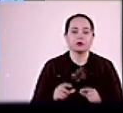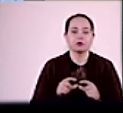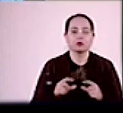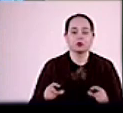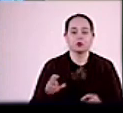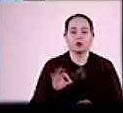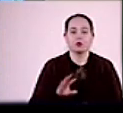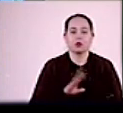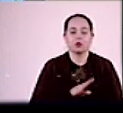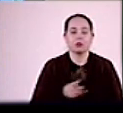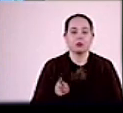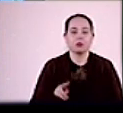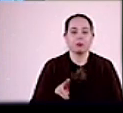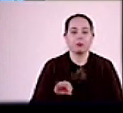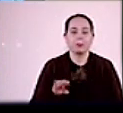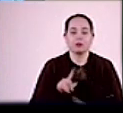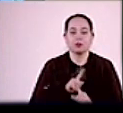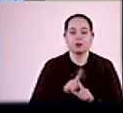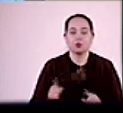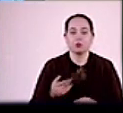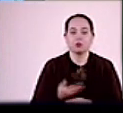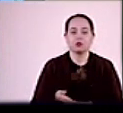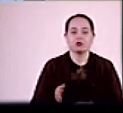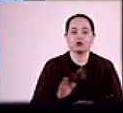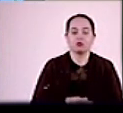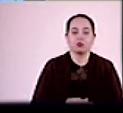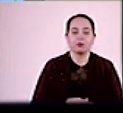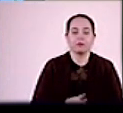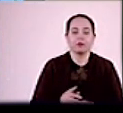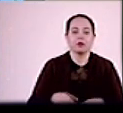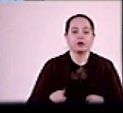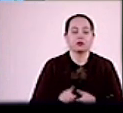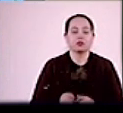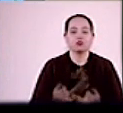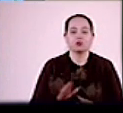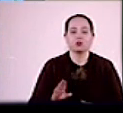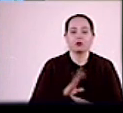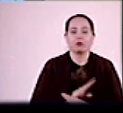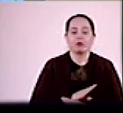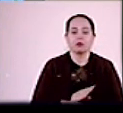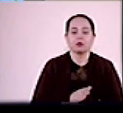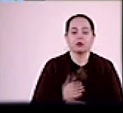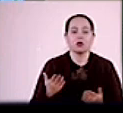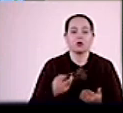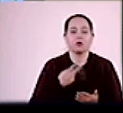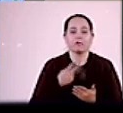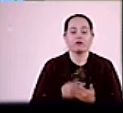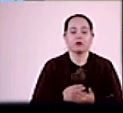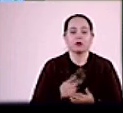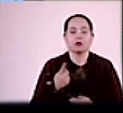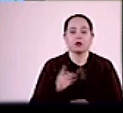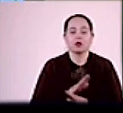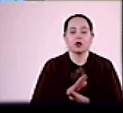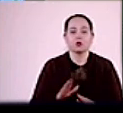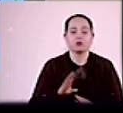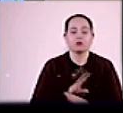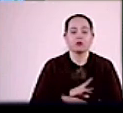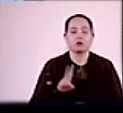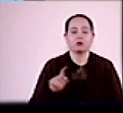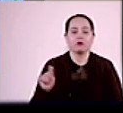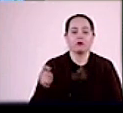Строчки о гибели Пети особенно тяжелые, даже для Денисова, который видел не одну смерть на